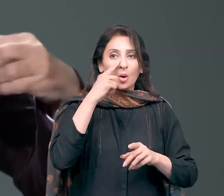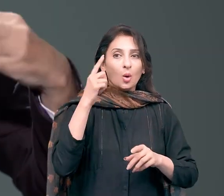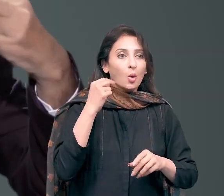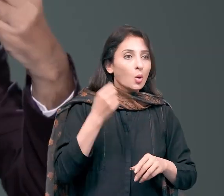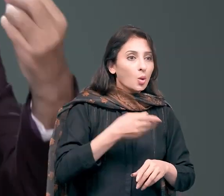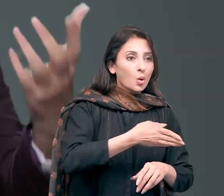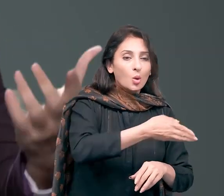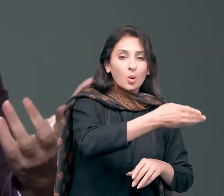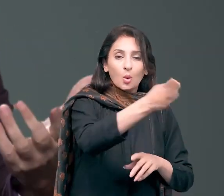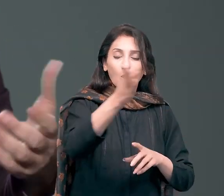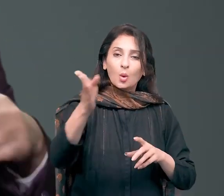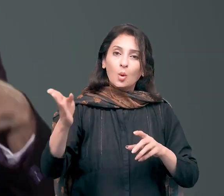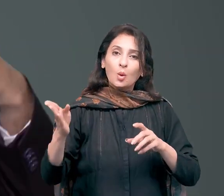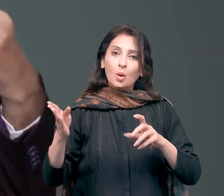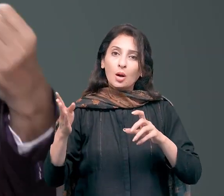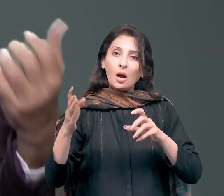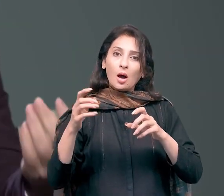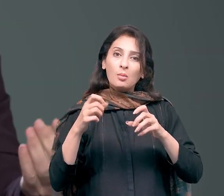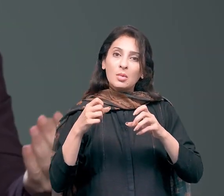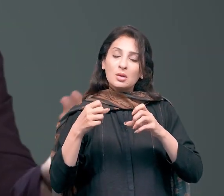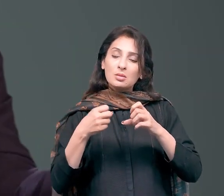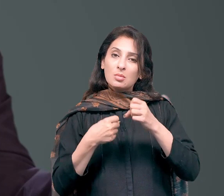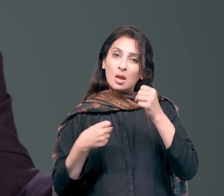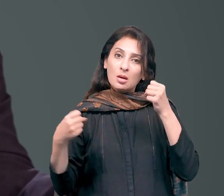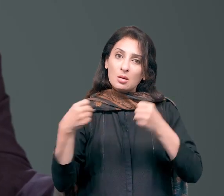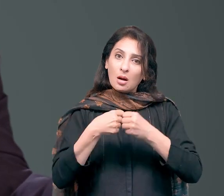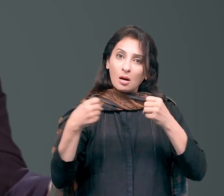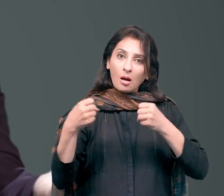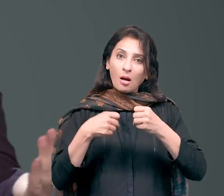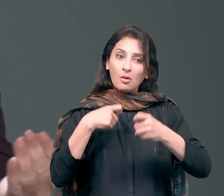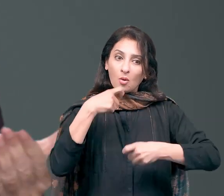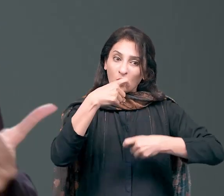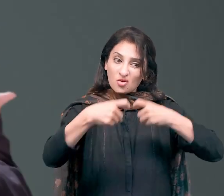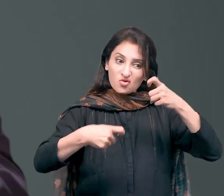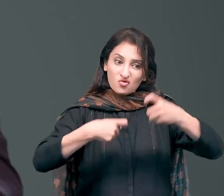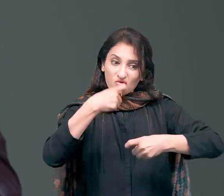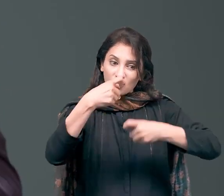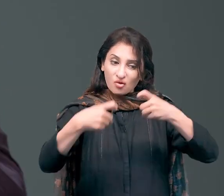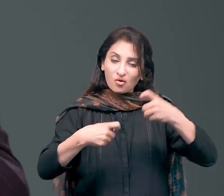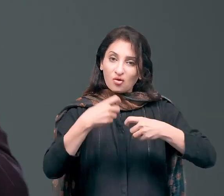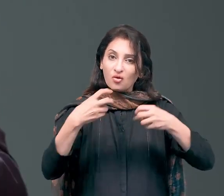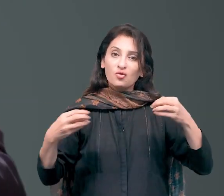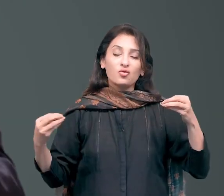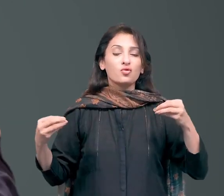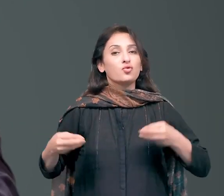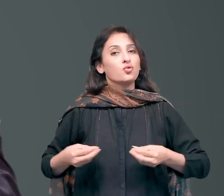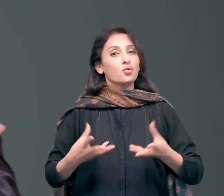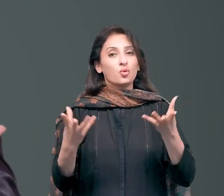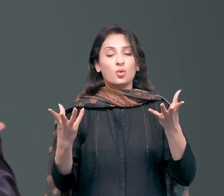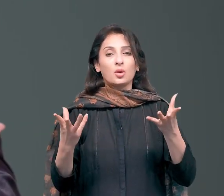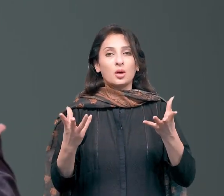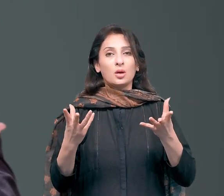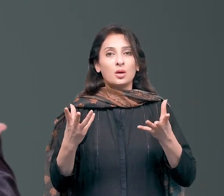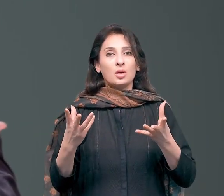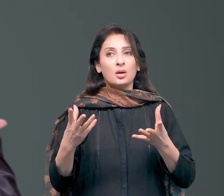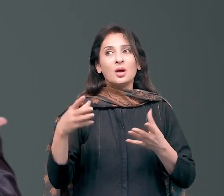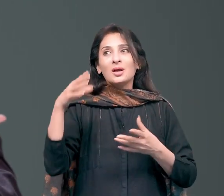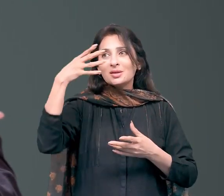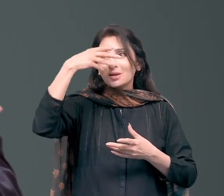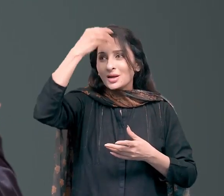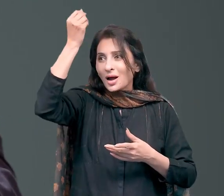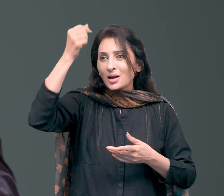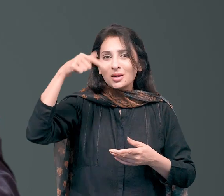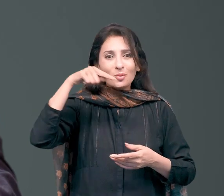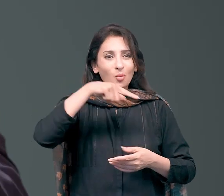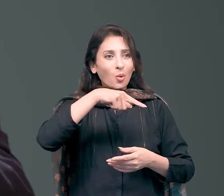کی جنگ شروع ہو گئی، سول وار شروع ہو گئی. وہ بڑھتے بڑھتے پھر آپ دیکھیں گے کہ قیام پاکستان